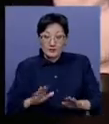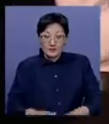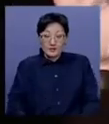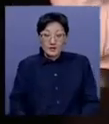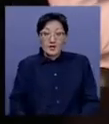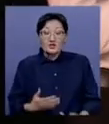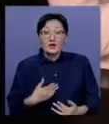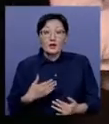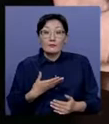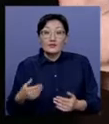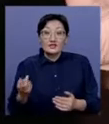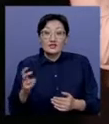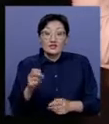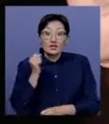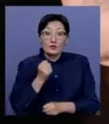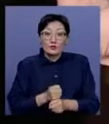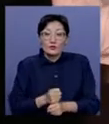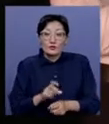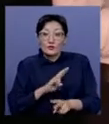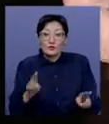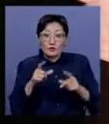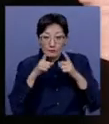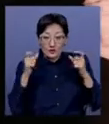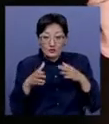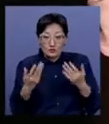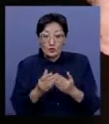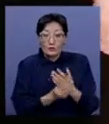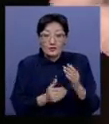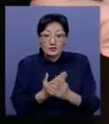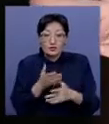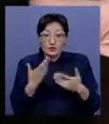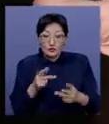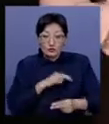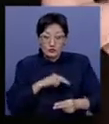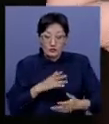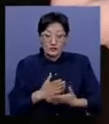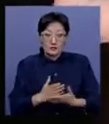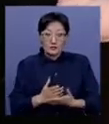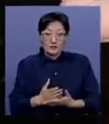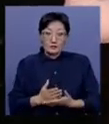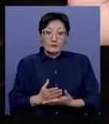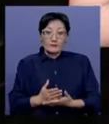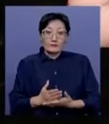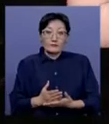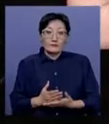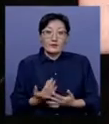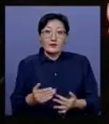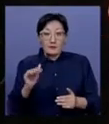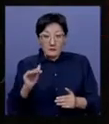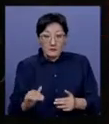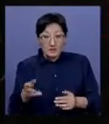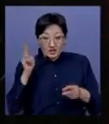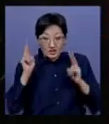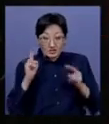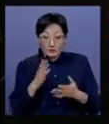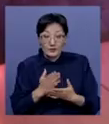біз кіріп келген кезде сотрудниктеріңіздің ешқайсысында маска жоқ, перчатка жоқ жұмыс істеп жатты мына жерде кішкентай баланың шашын алып отыр.